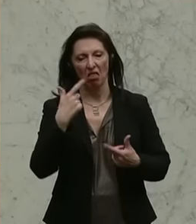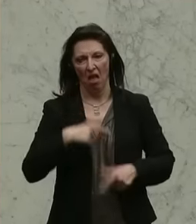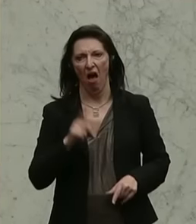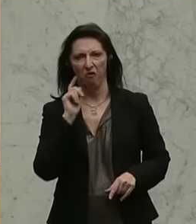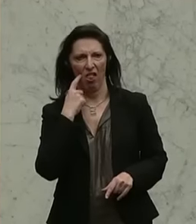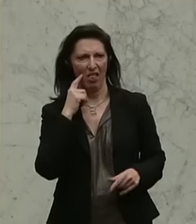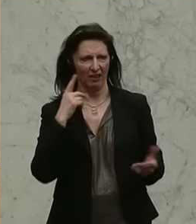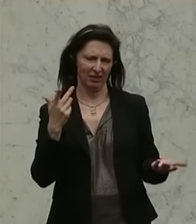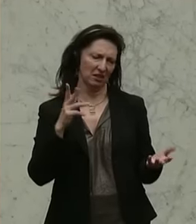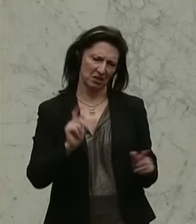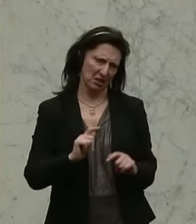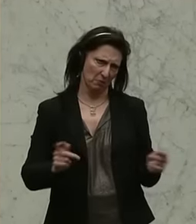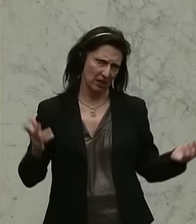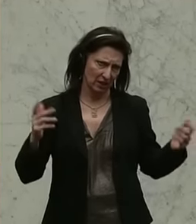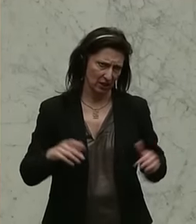das kann ja wohl wirklich nicht wahr sein.